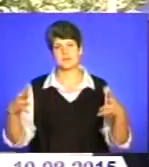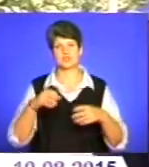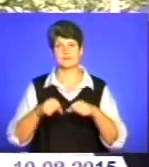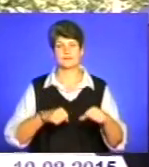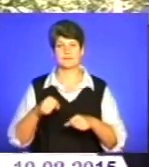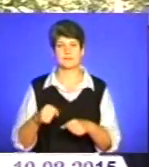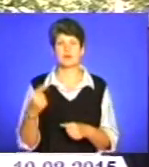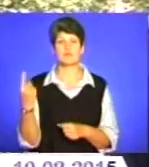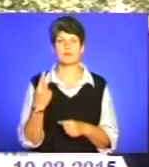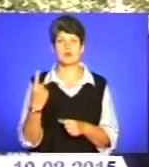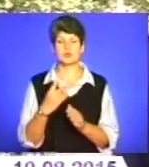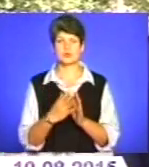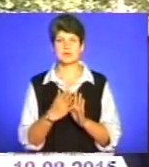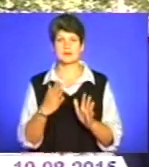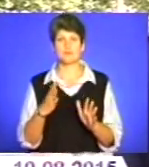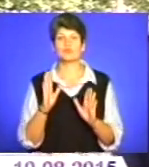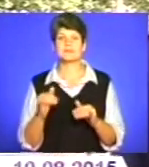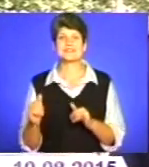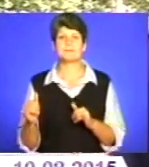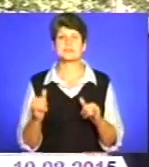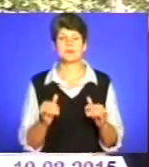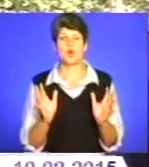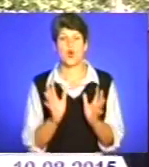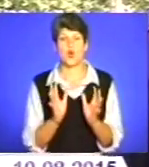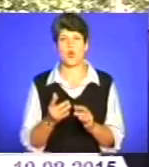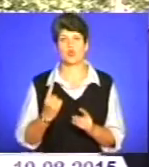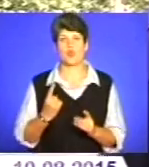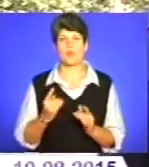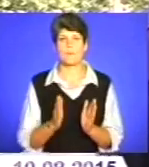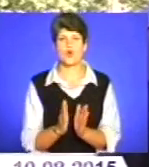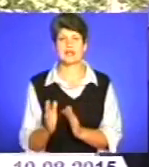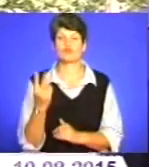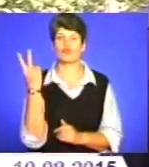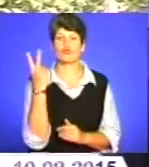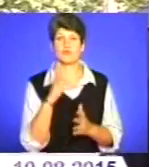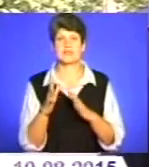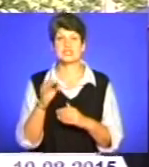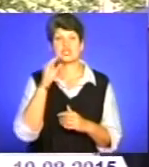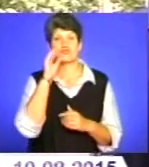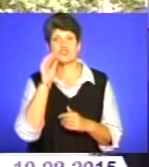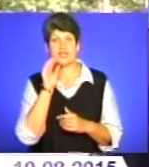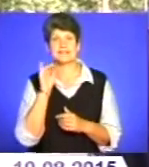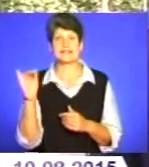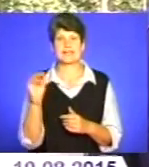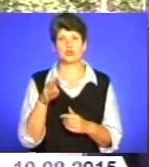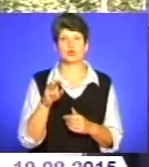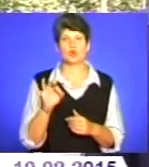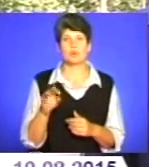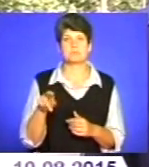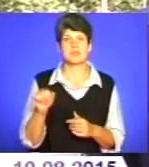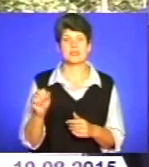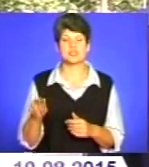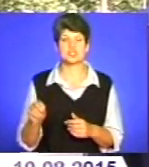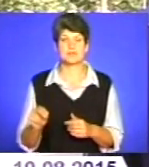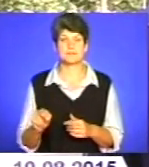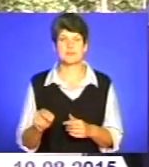Будемо насамперед забезпечувати охорону громадського порядку в 2 парках. Це парк Шевченка і парк Топільче. Поки що